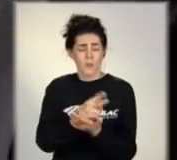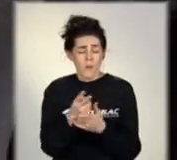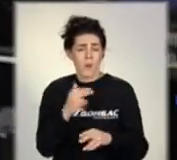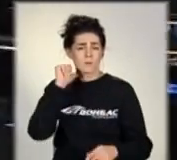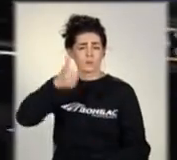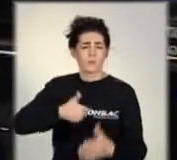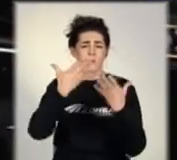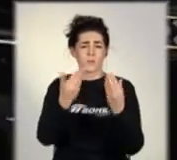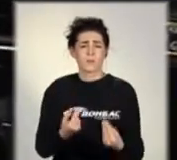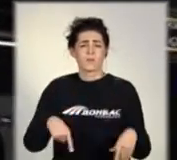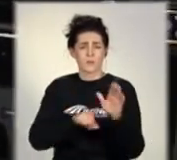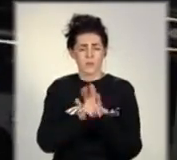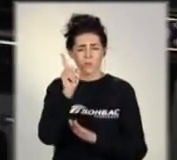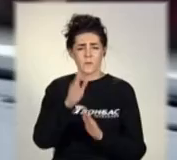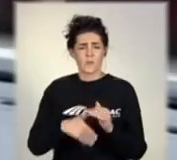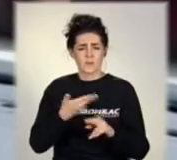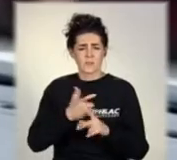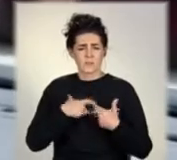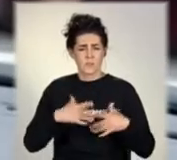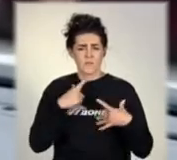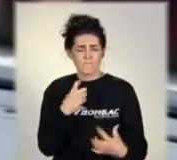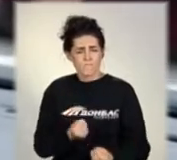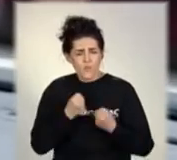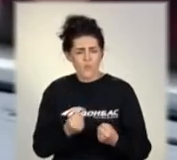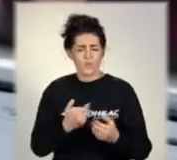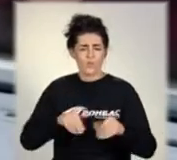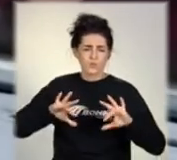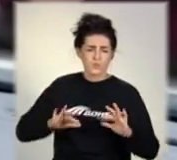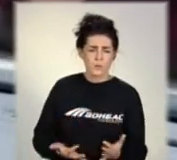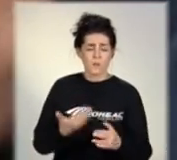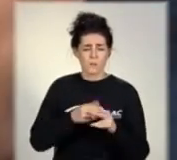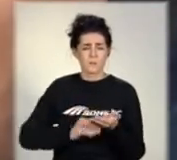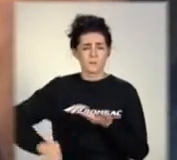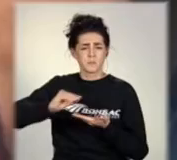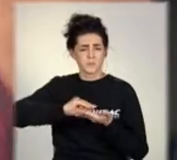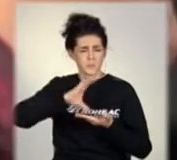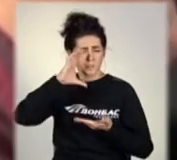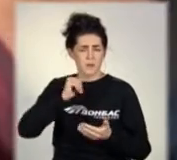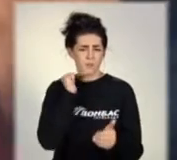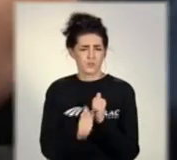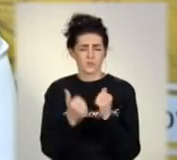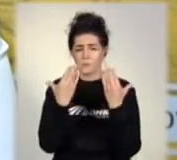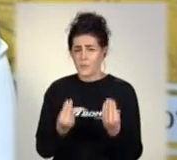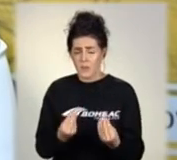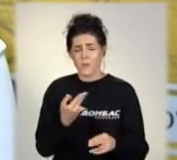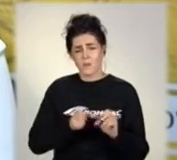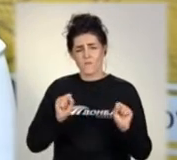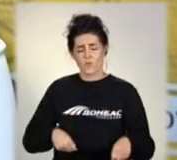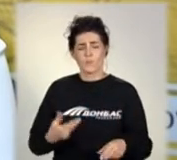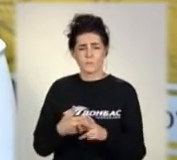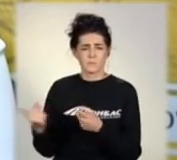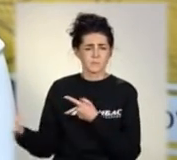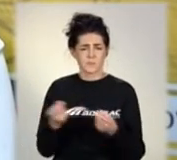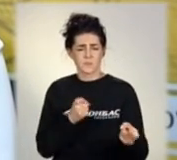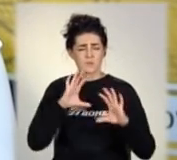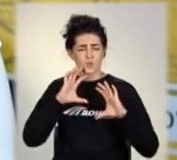он начинает уже в определенном напряжении, с усталостью, и так это накапливается изо дня в день и может повлечь за собой